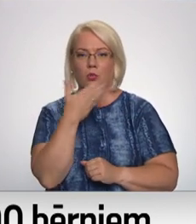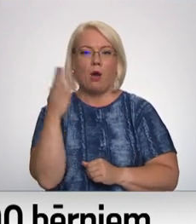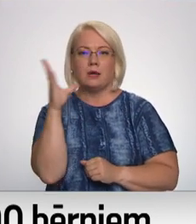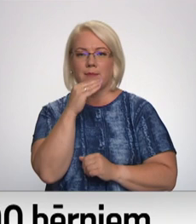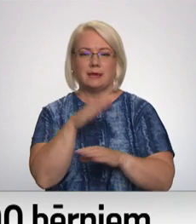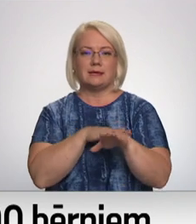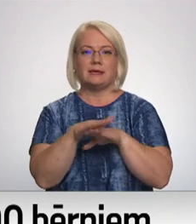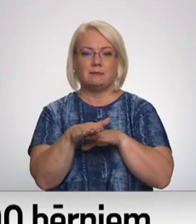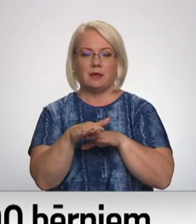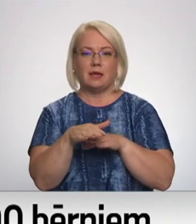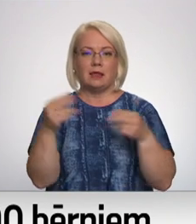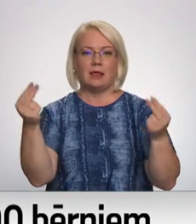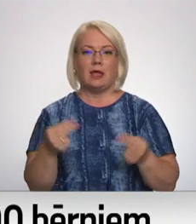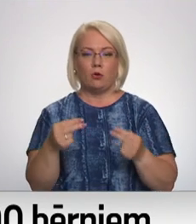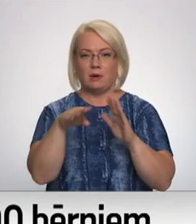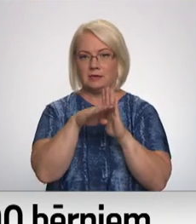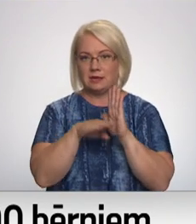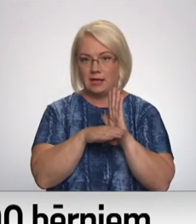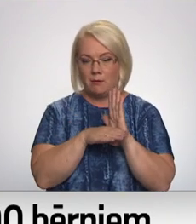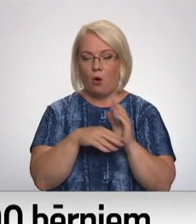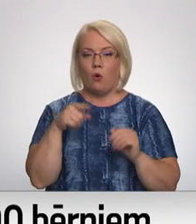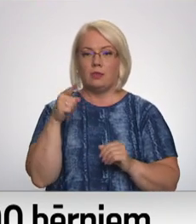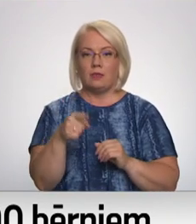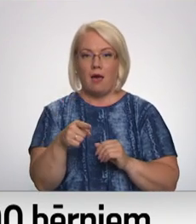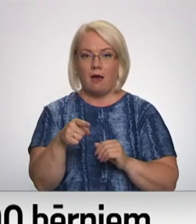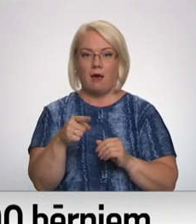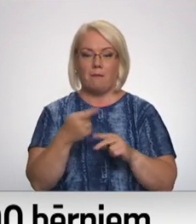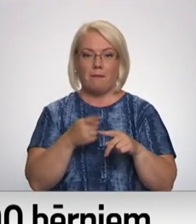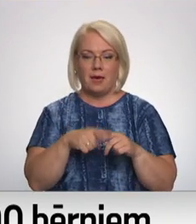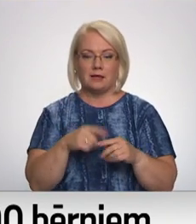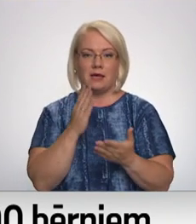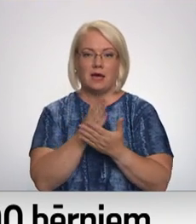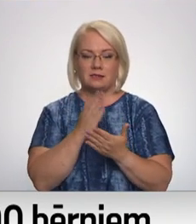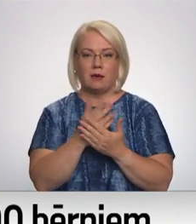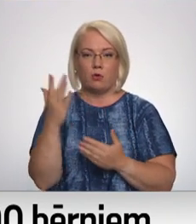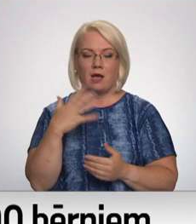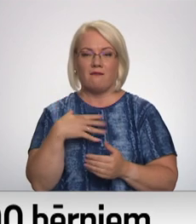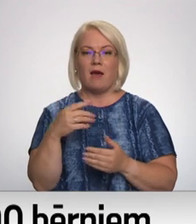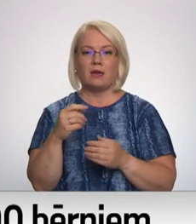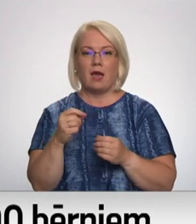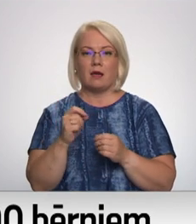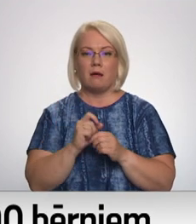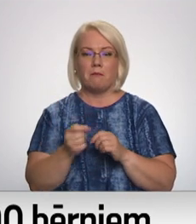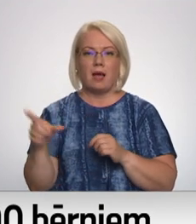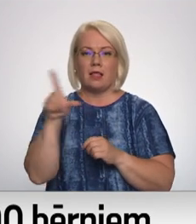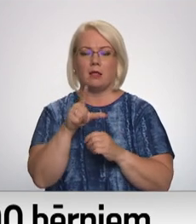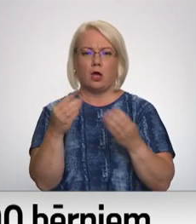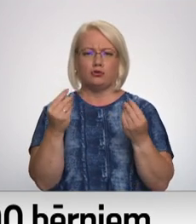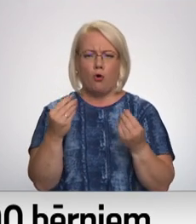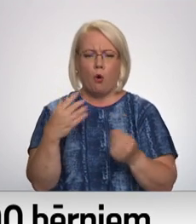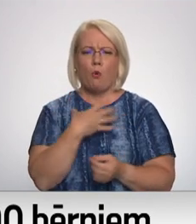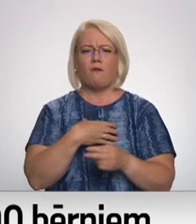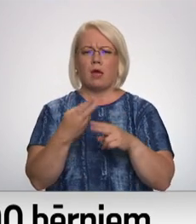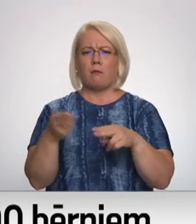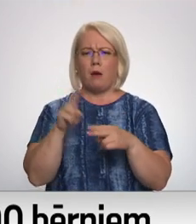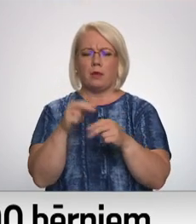izpildīt šo līguma saistību. Un tā rezultātā mēs nonākam pie tā, ka mēs sākam runāt par to, ka vajag palielināt līguma summu, mums ir vajadzīgi papildus darbi